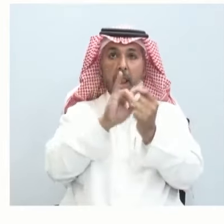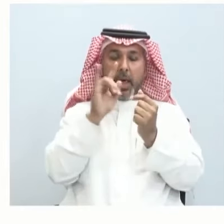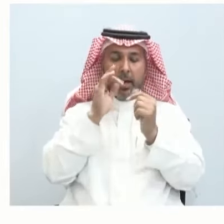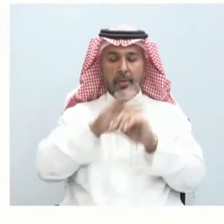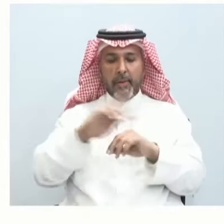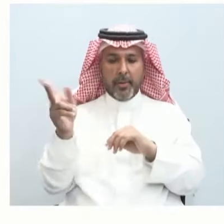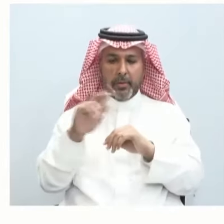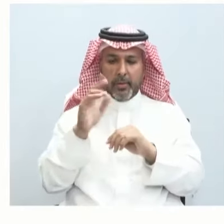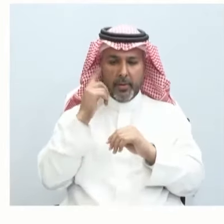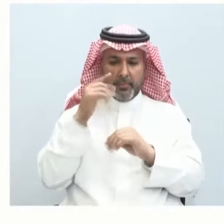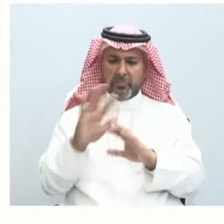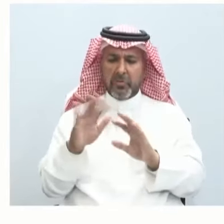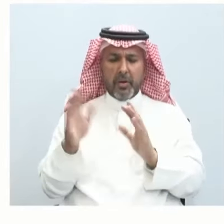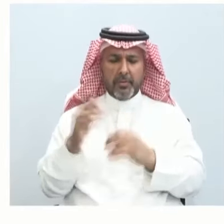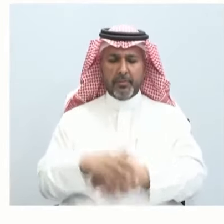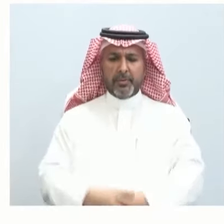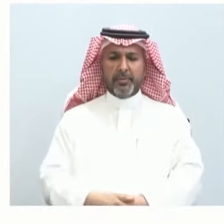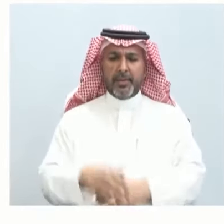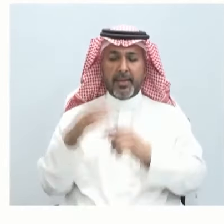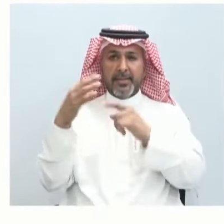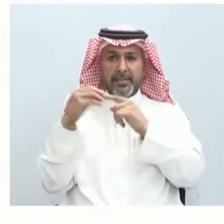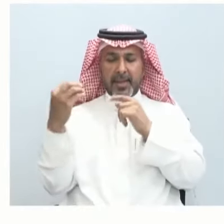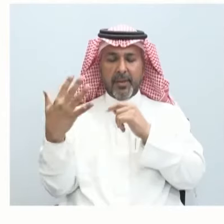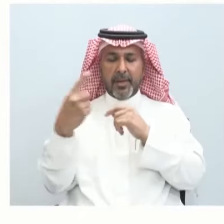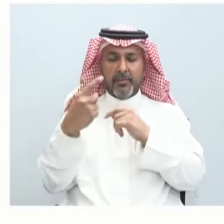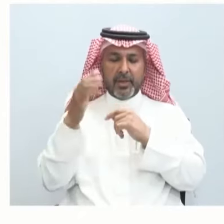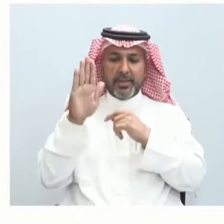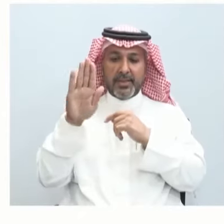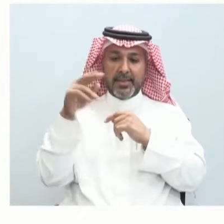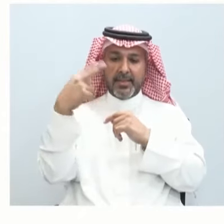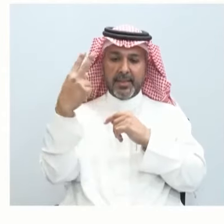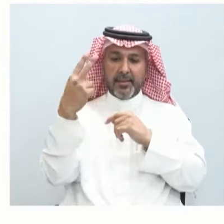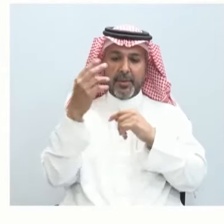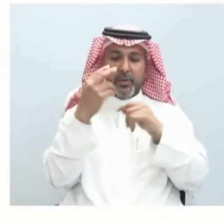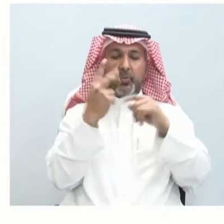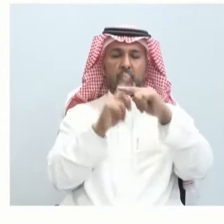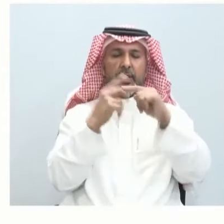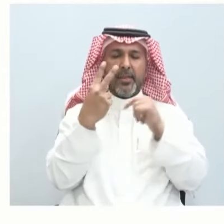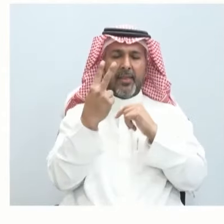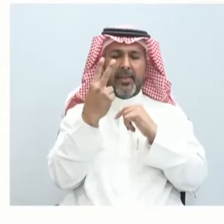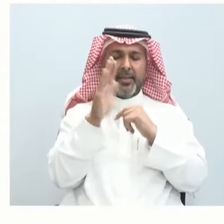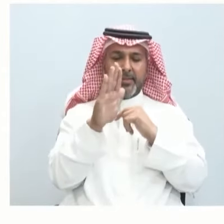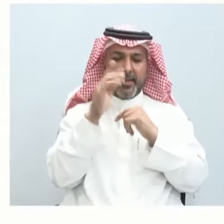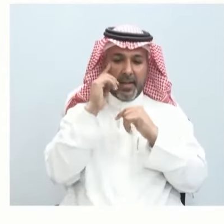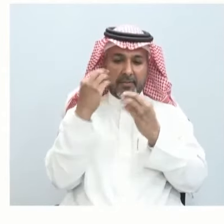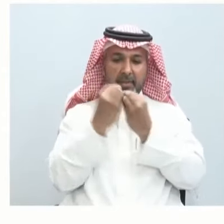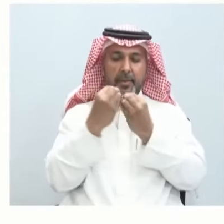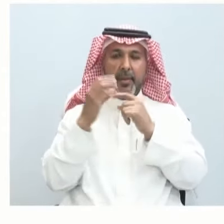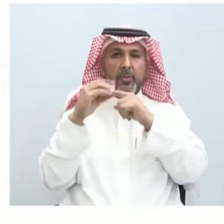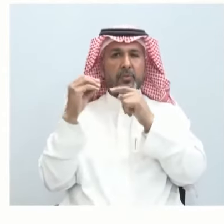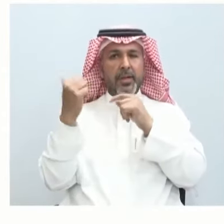سنقوم باجراء الطرح ووضع اشاره العدد الاكثر ايضا لديه هنا سالب سته سين مع سالب ثلاثه سين